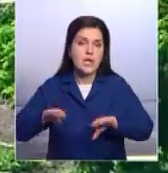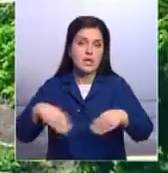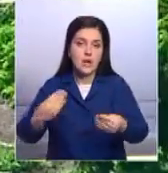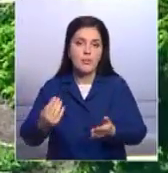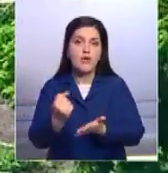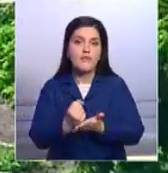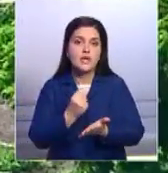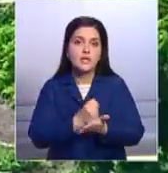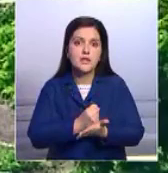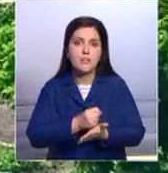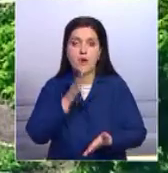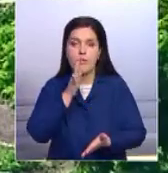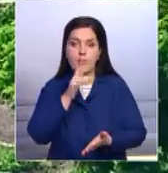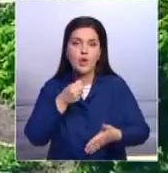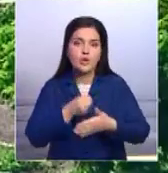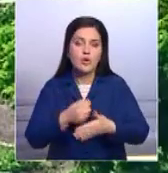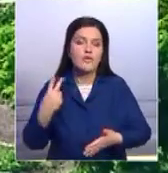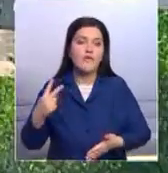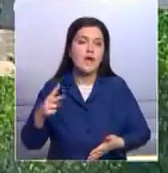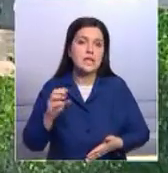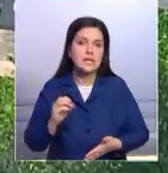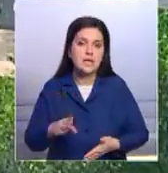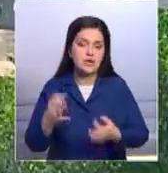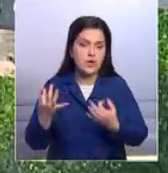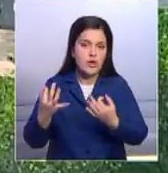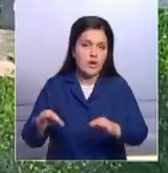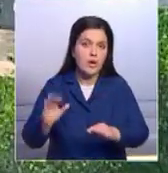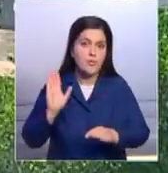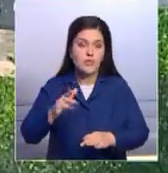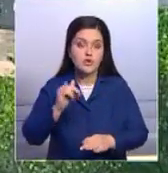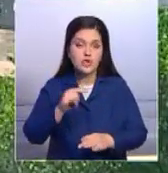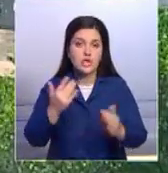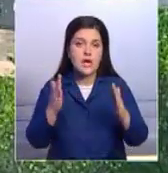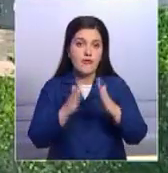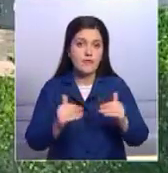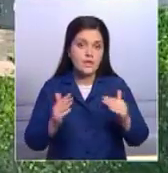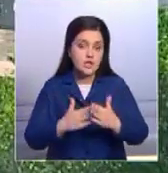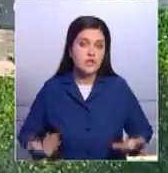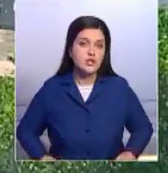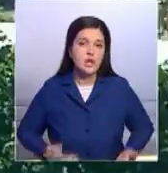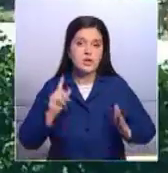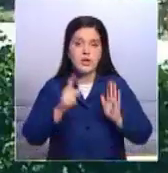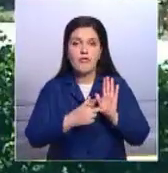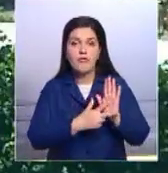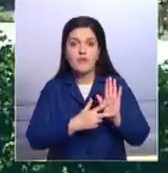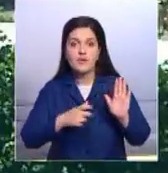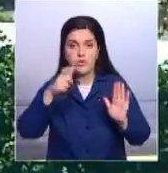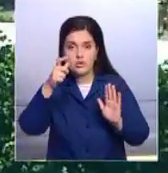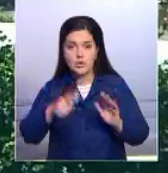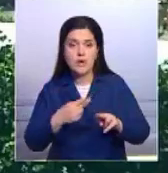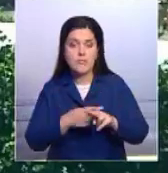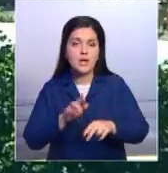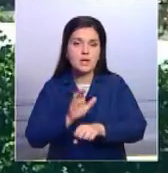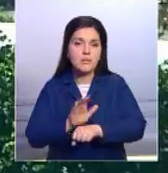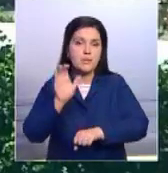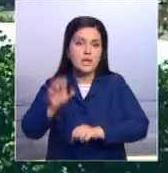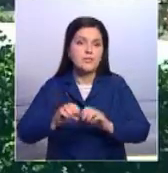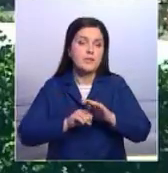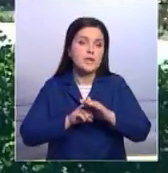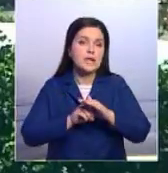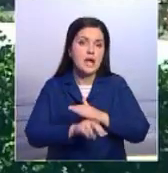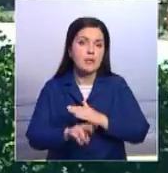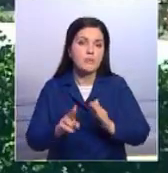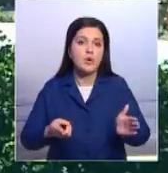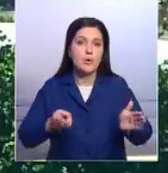выдадут особую визу сроком на 20 лет. Сейчас в лагерях проживают около 1800 человек. Туда